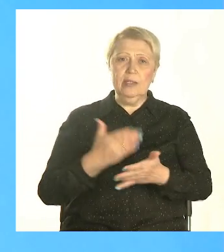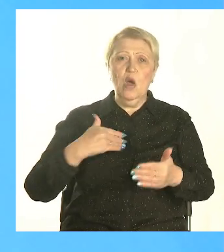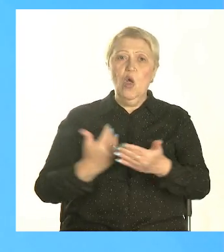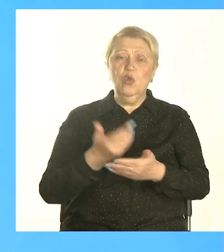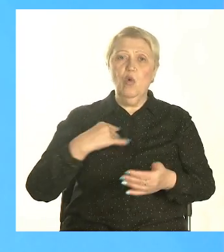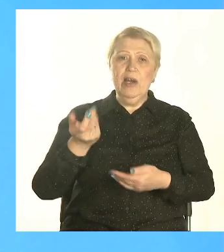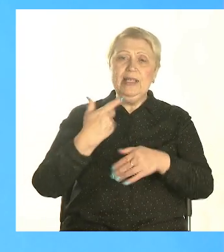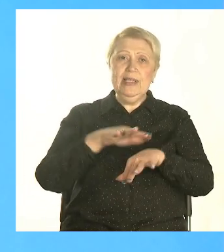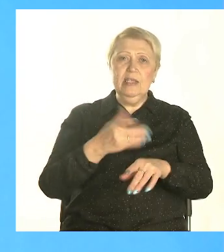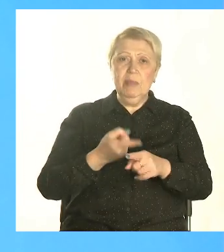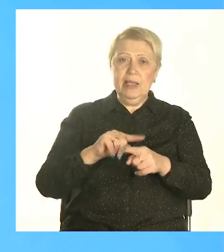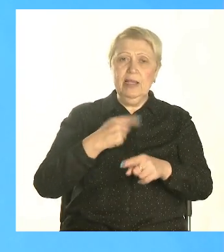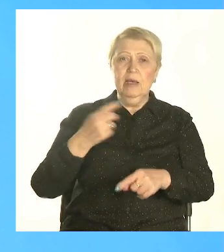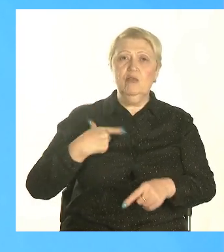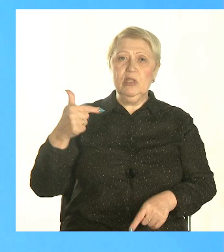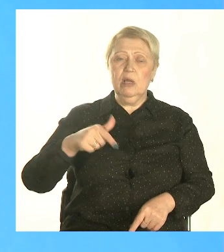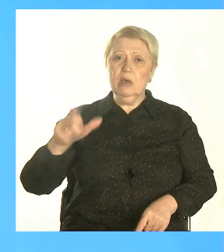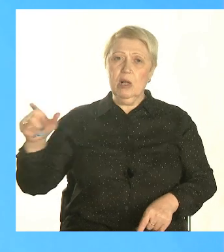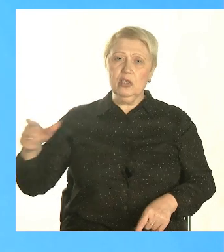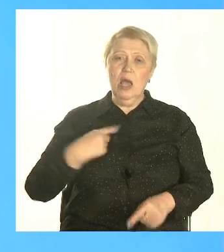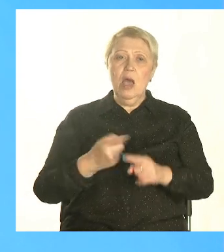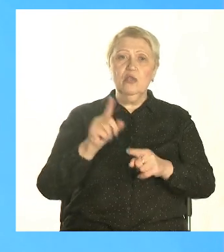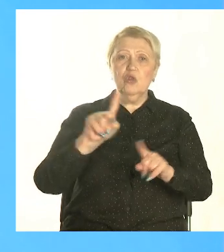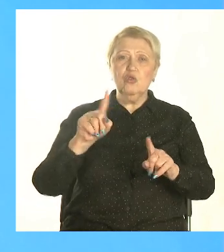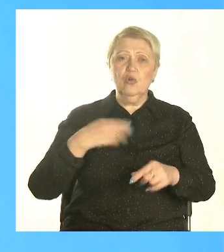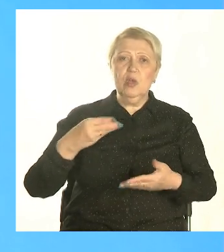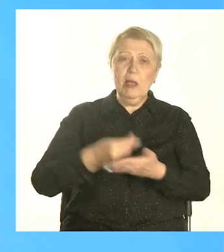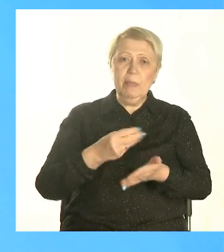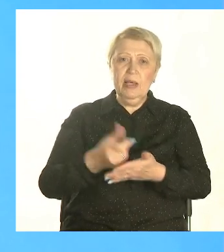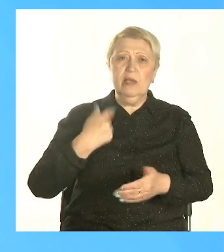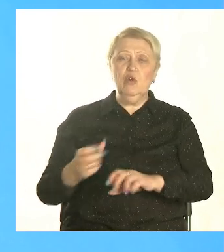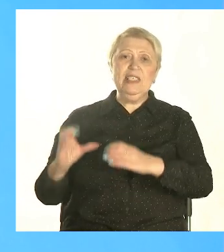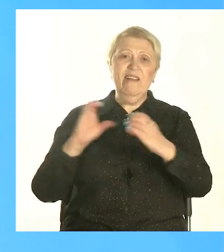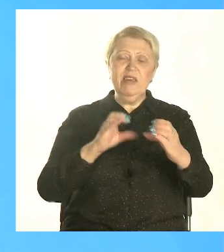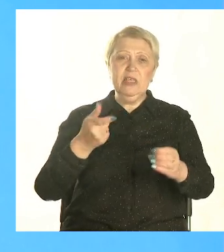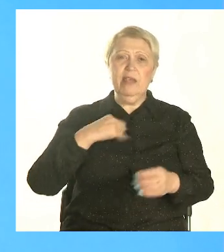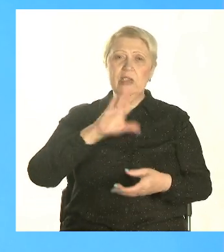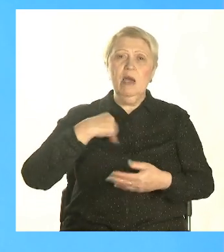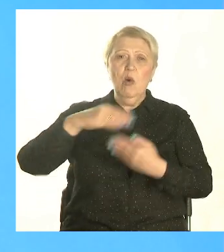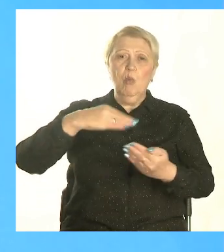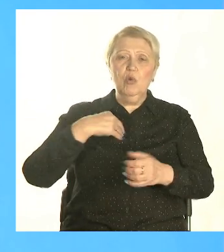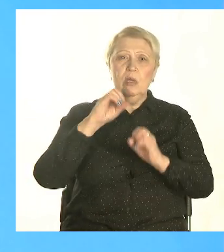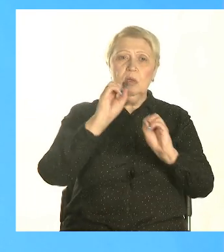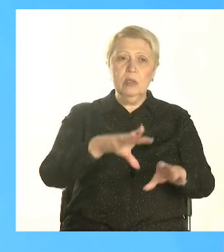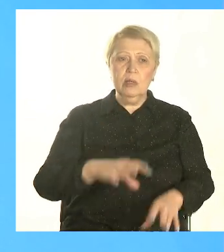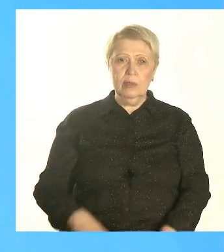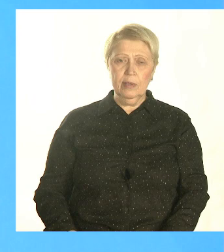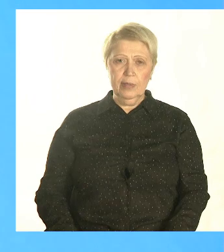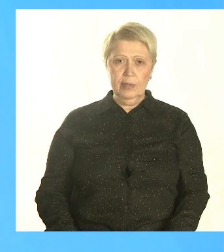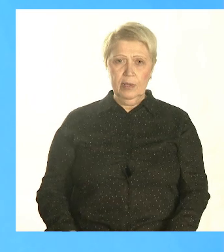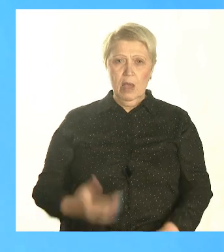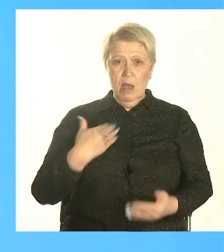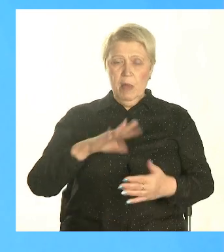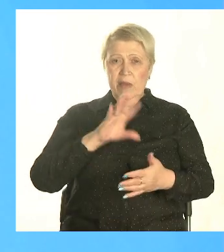для граждан. Прежде всего, это что? А раньше это плата за вывоз отходов входила в плату за содержание и ремонт жилого помещения. То есть